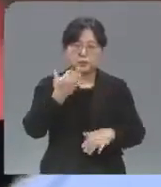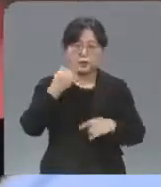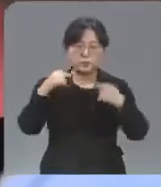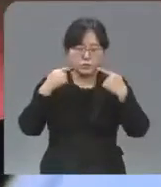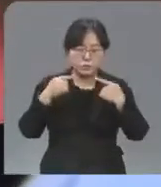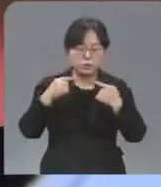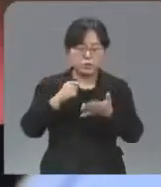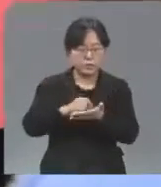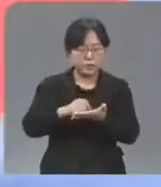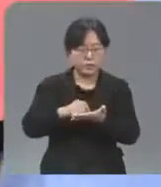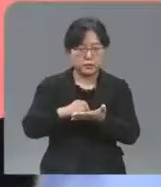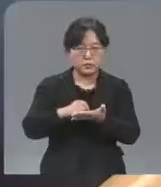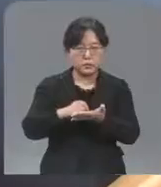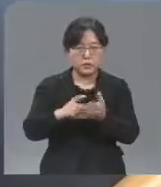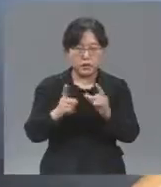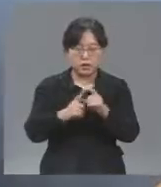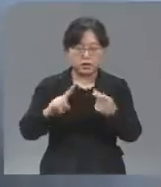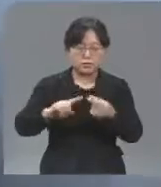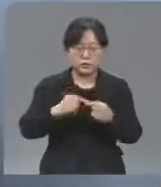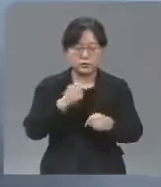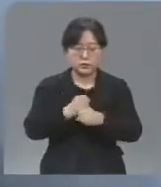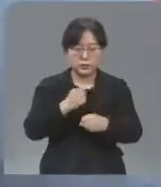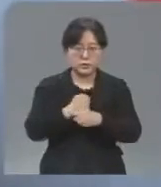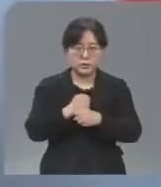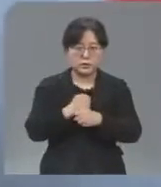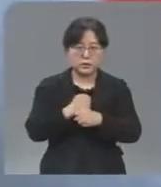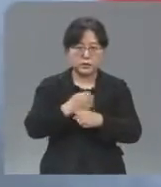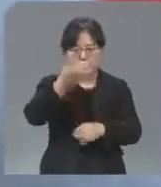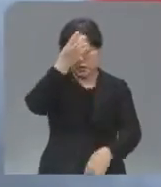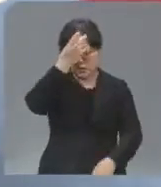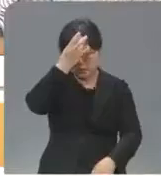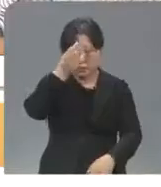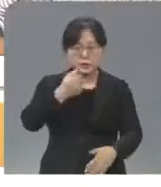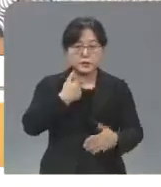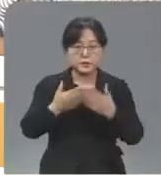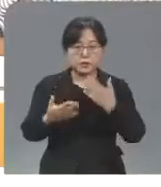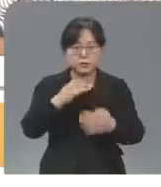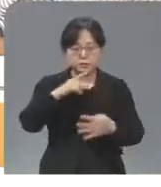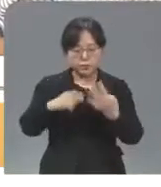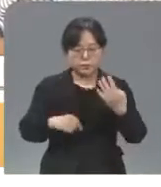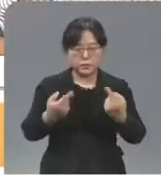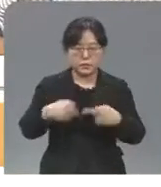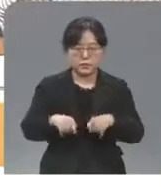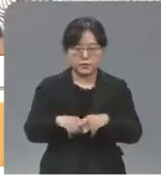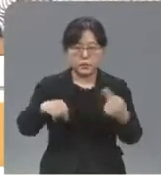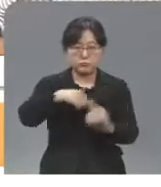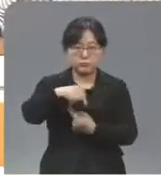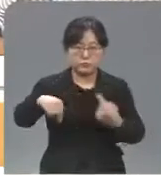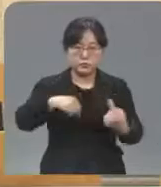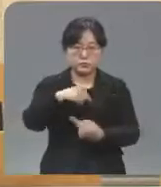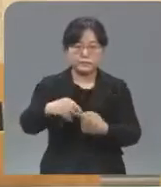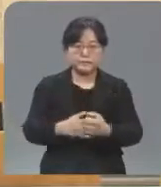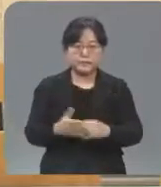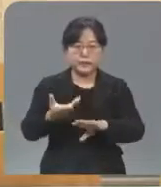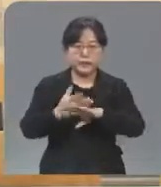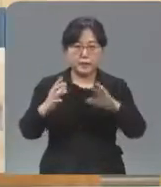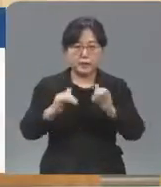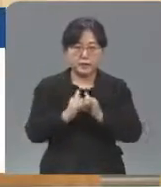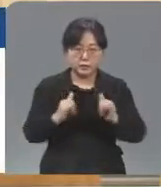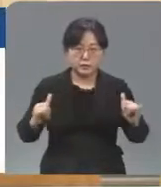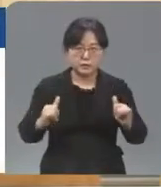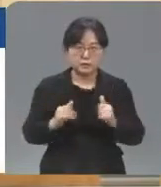이용해 한글 단어와 문장을 만드는 한글 팝 아트라는 체험 프로그램도 함께 진행됐습니다.